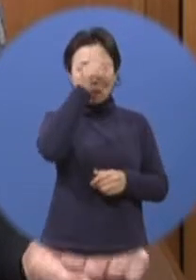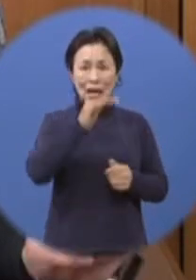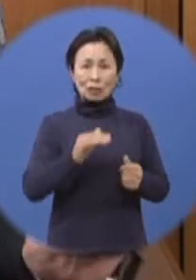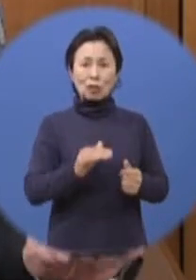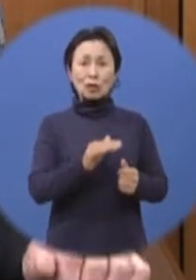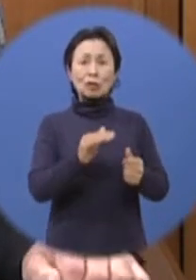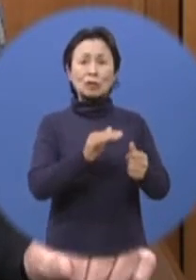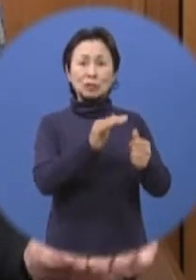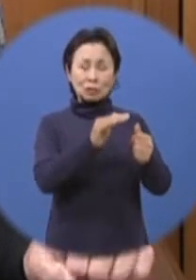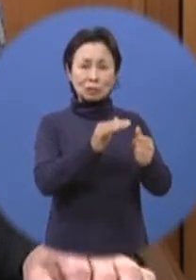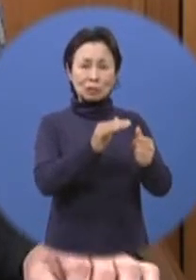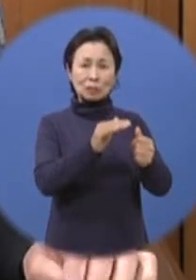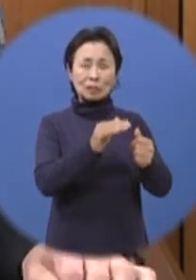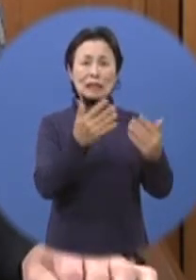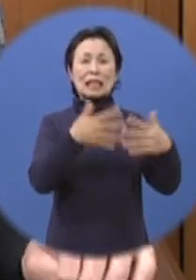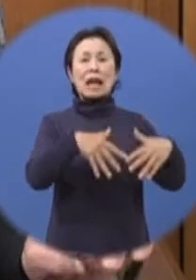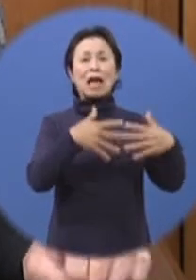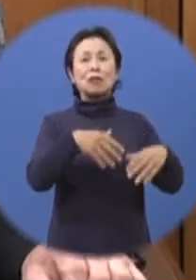日